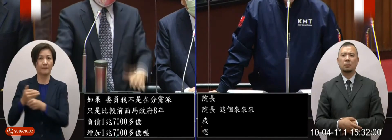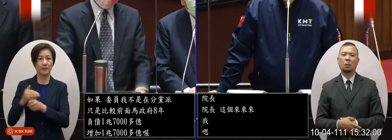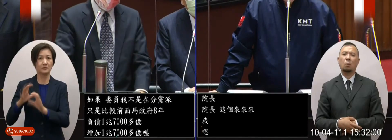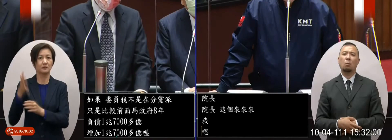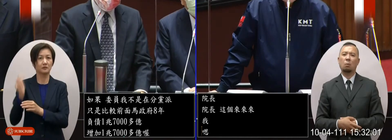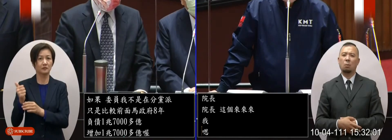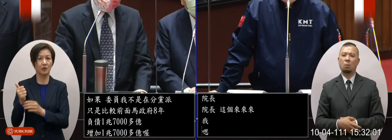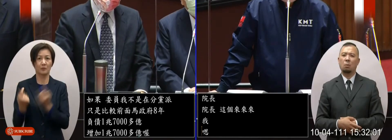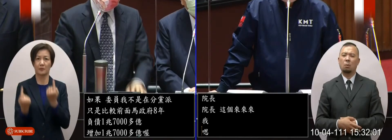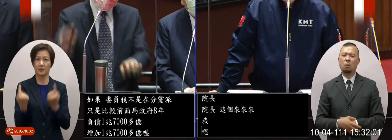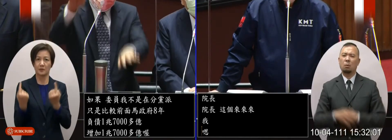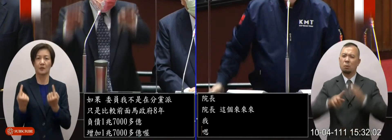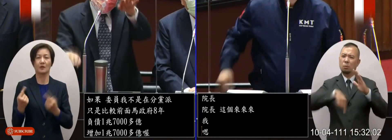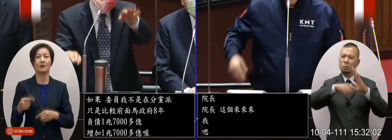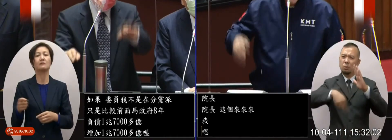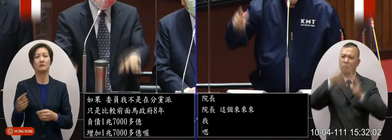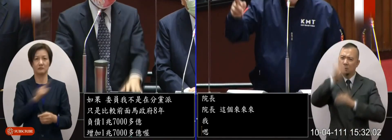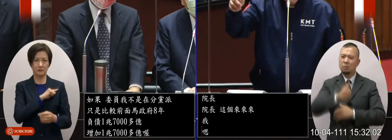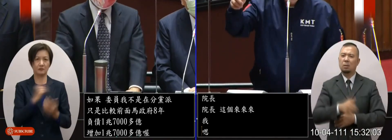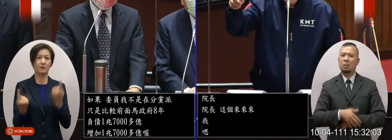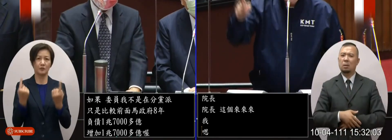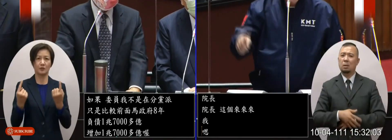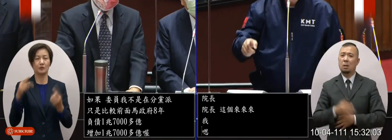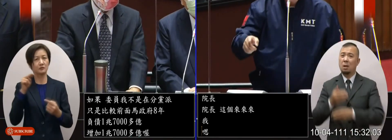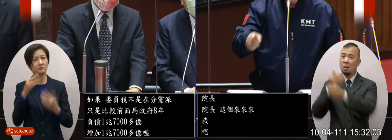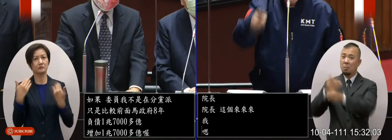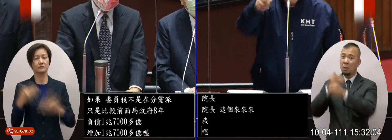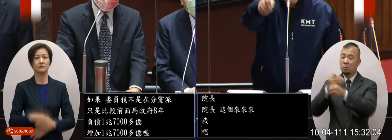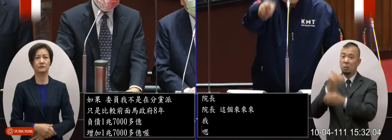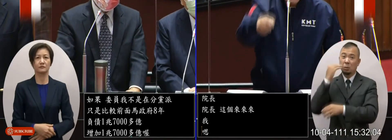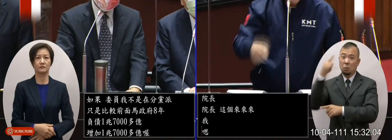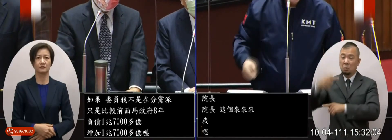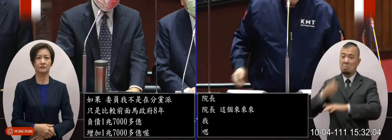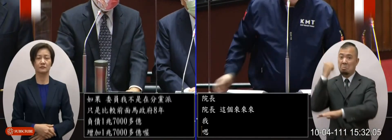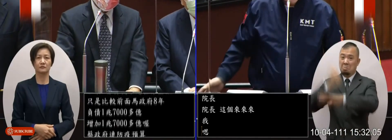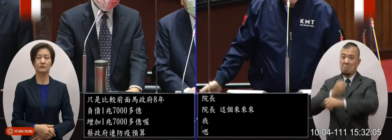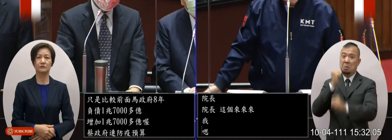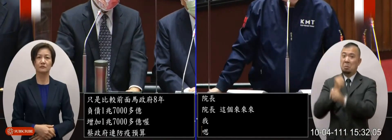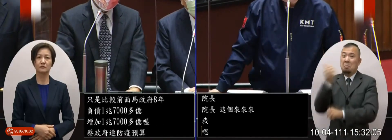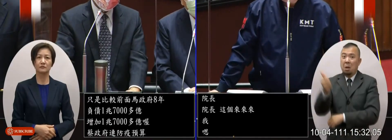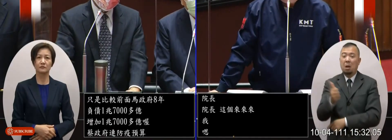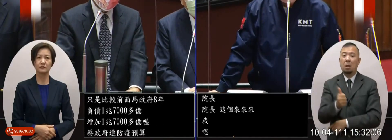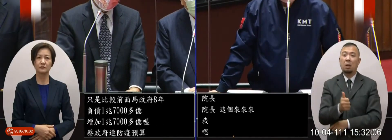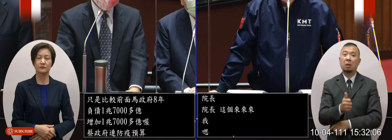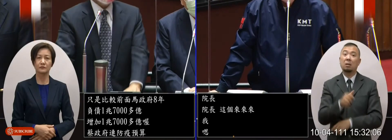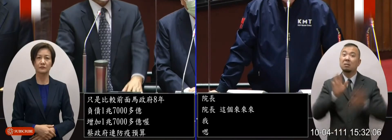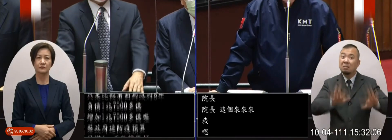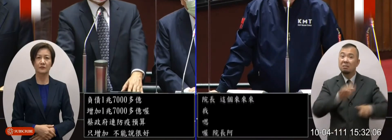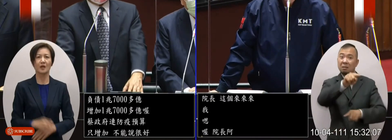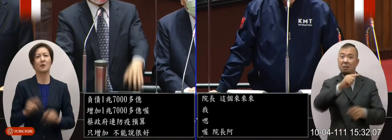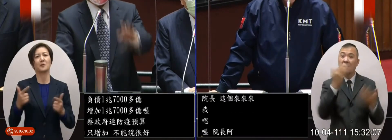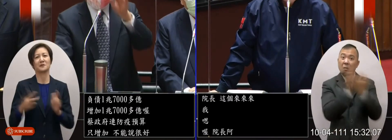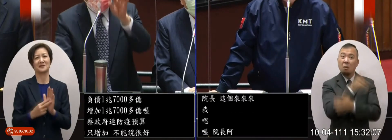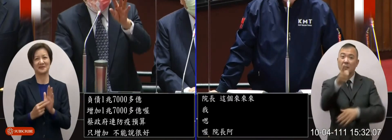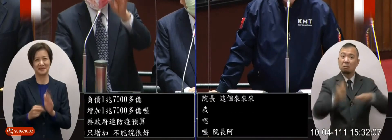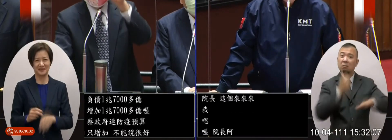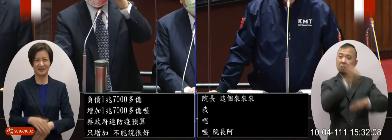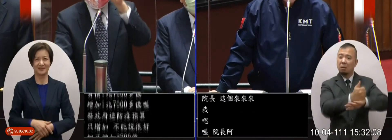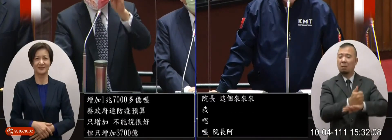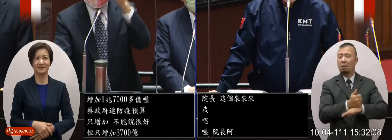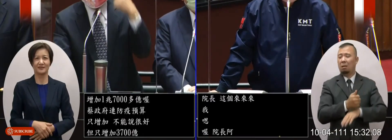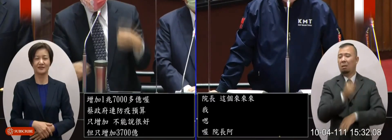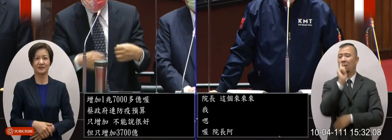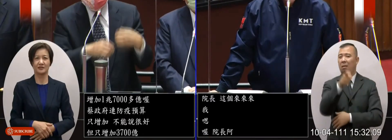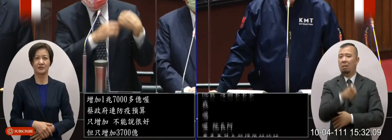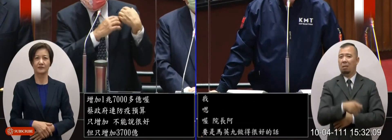两个 院长啊， 你这样 要是马英九做得很好的话，今天轮不到你站在这里呀、啊。 哎、欸，不是这样 讲，不是吗？ 是